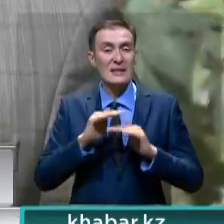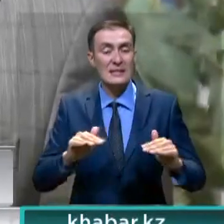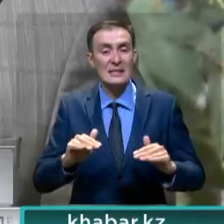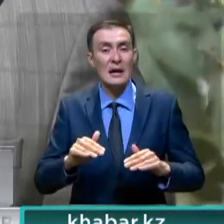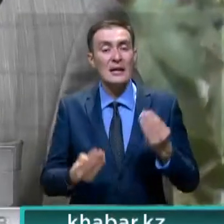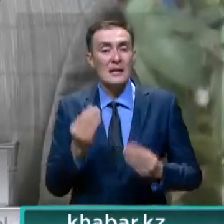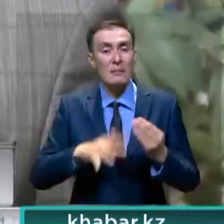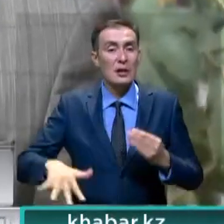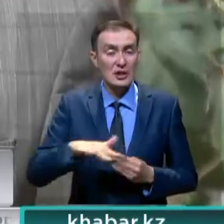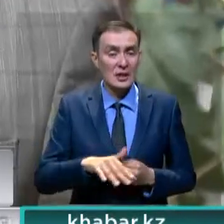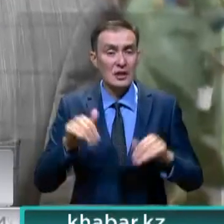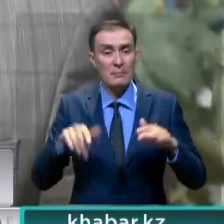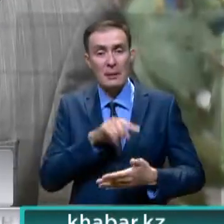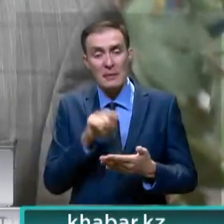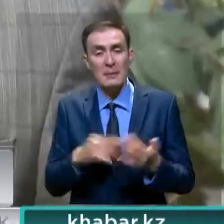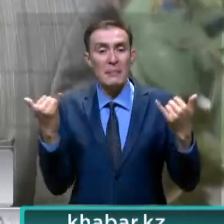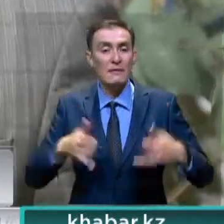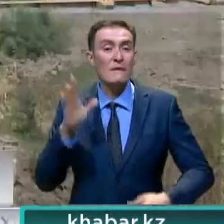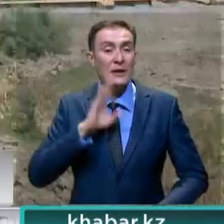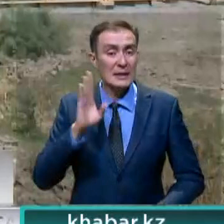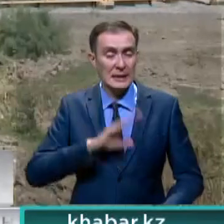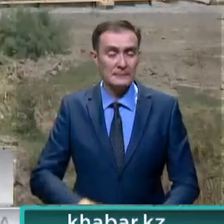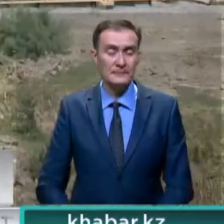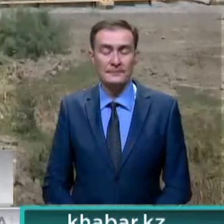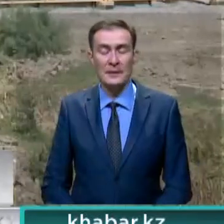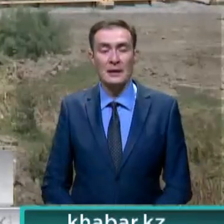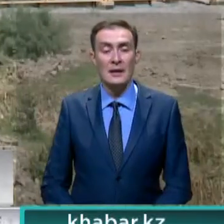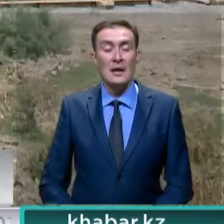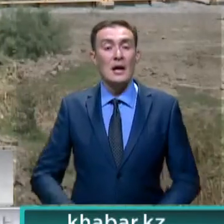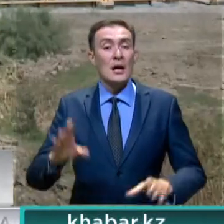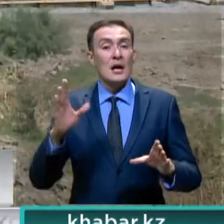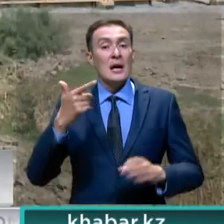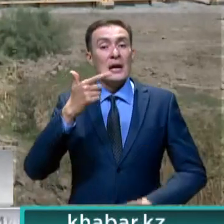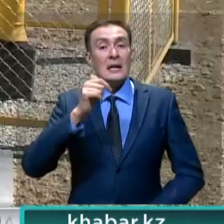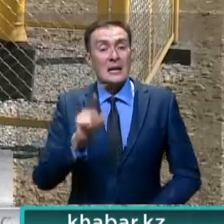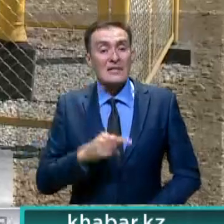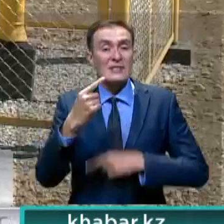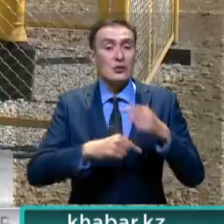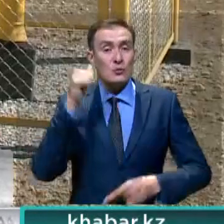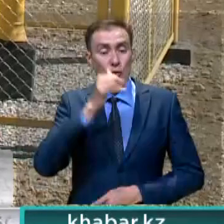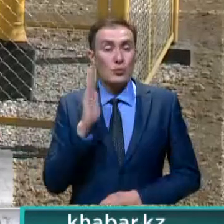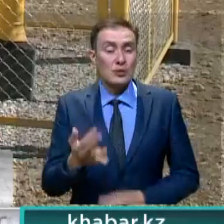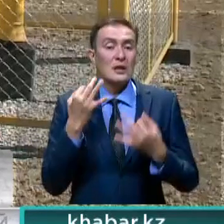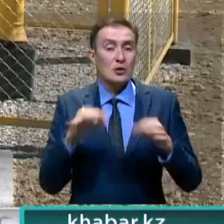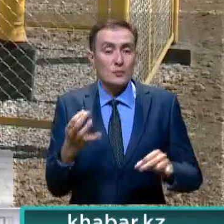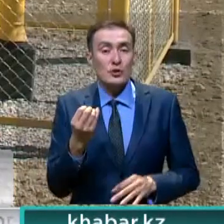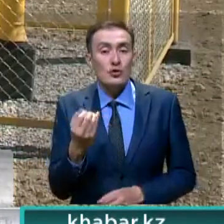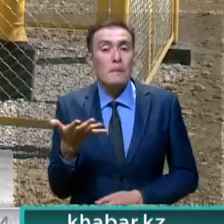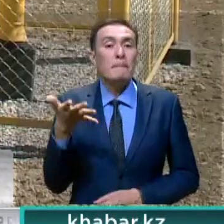детских площадок и решение проблем с поливной водой. Кстати, природный газ в следующем году будет доступен жителям